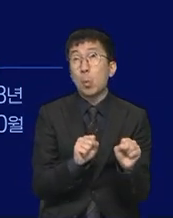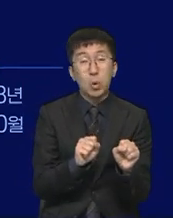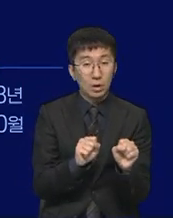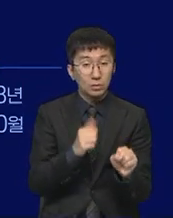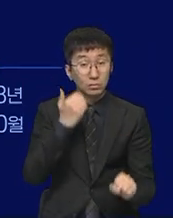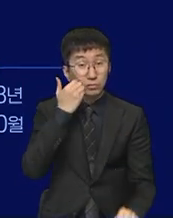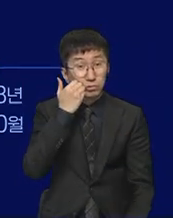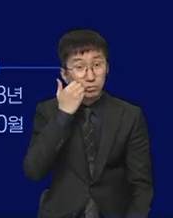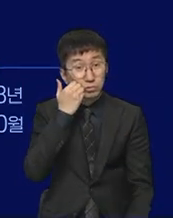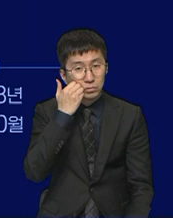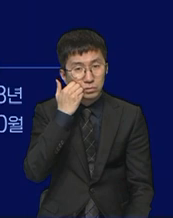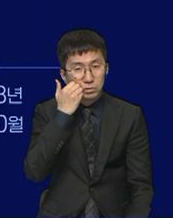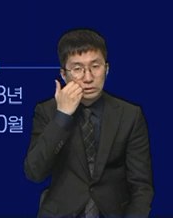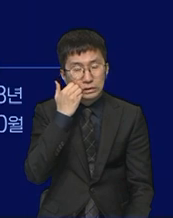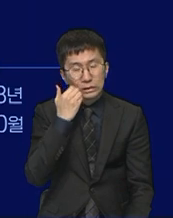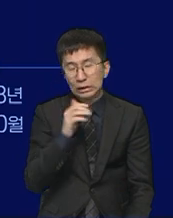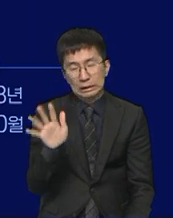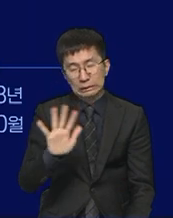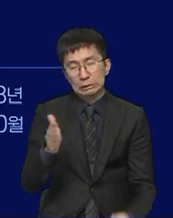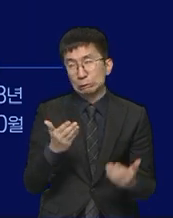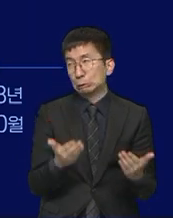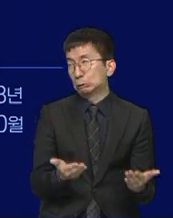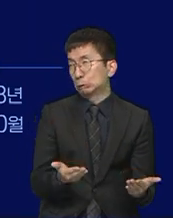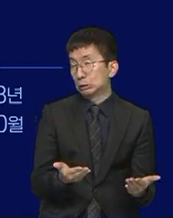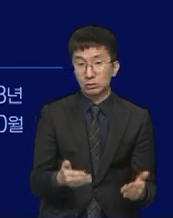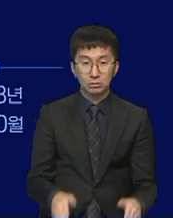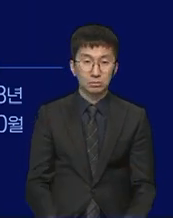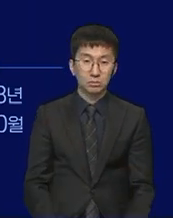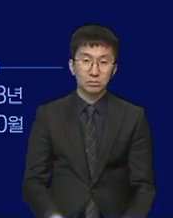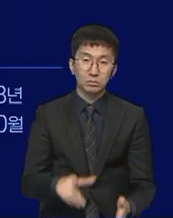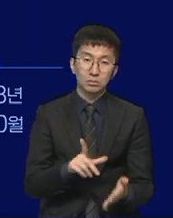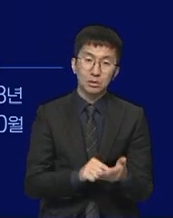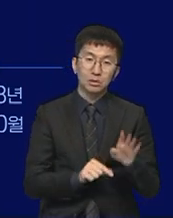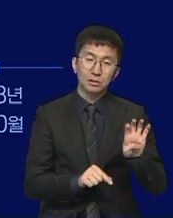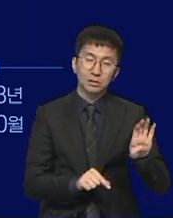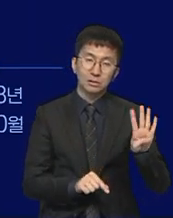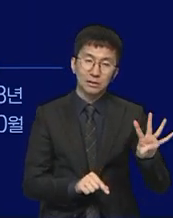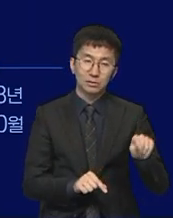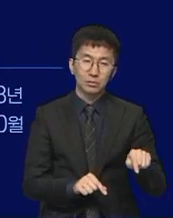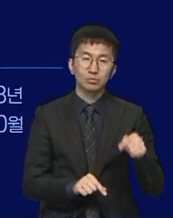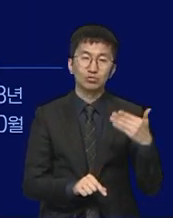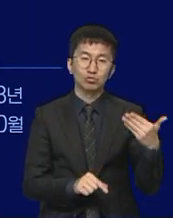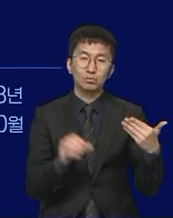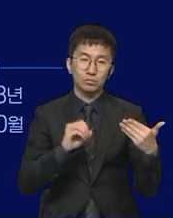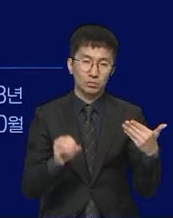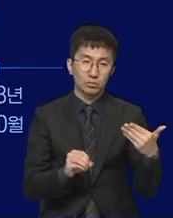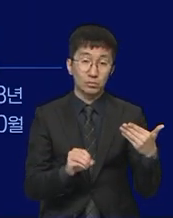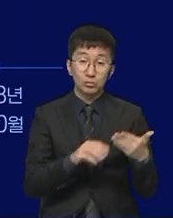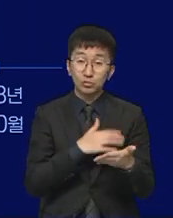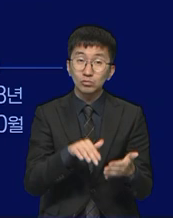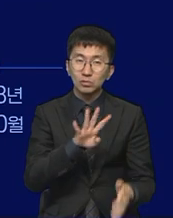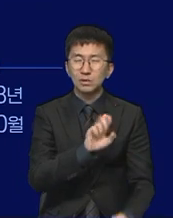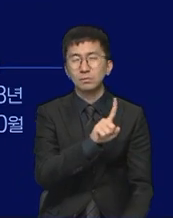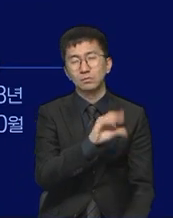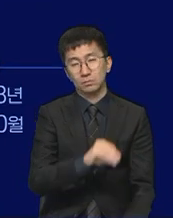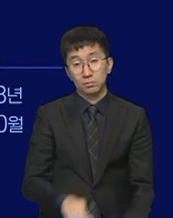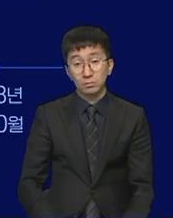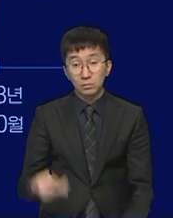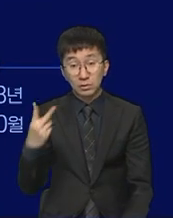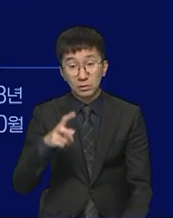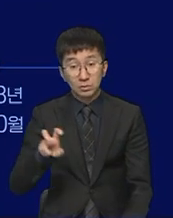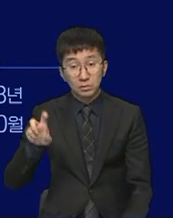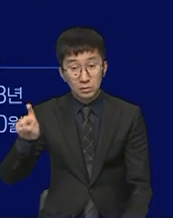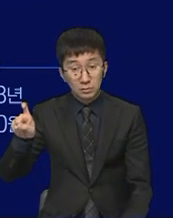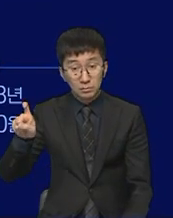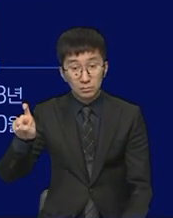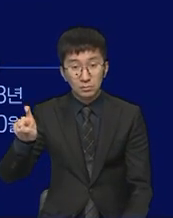청년은 올해 평균 41만 명으로 전체 청년 인구의 4.9%를 차지했습니다. 2010년대 초만 해도 이